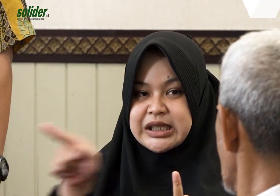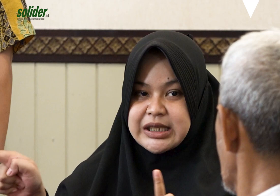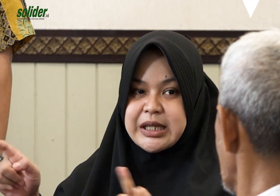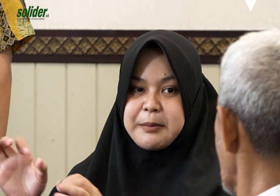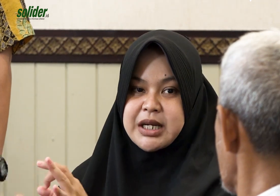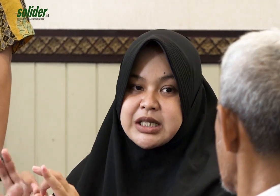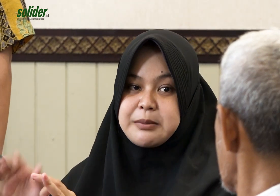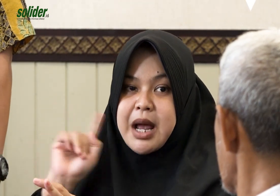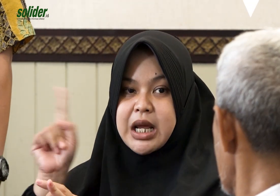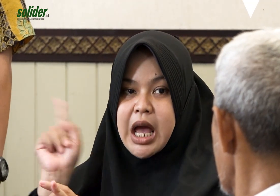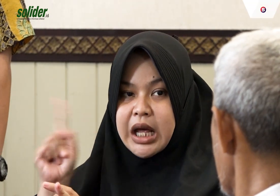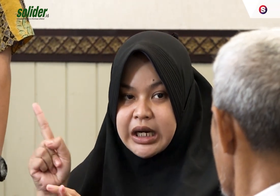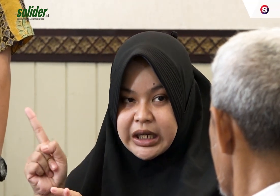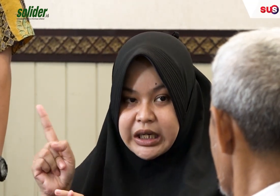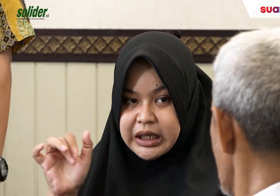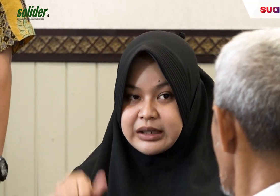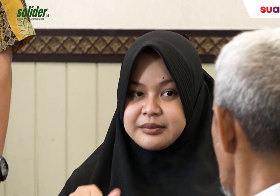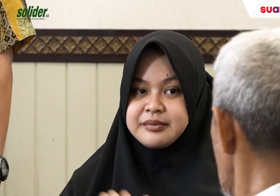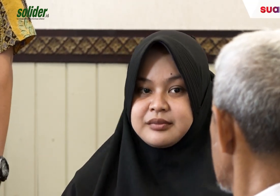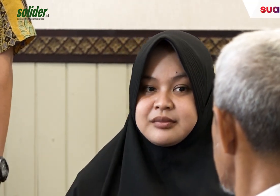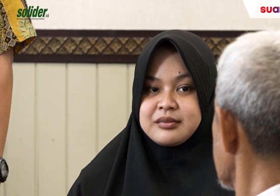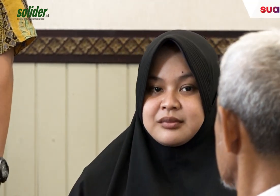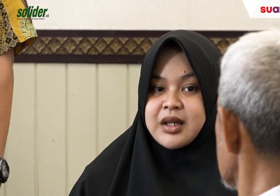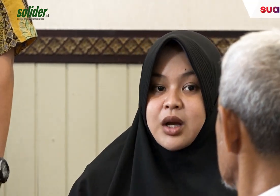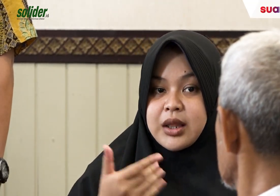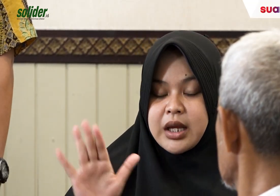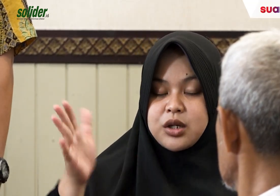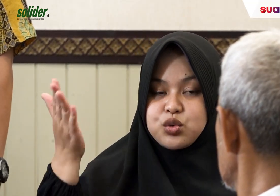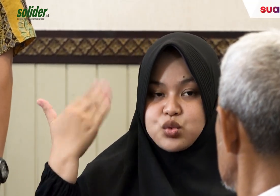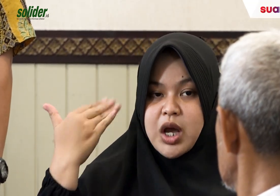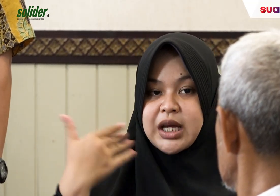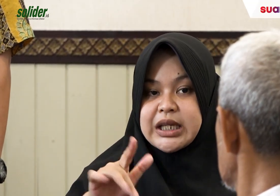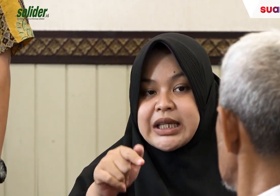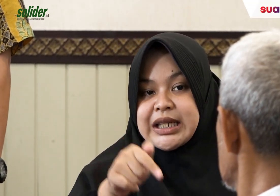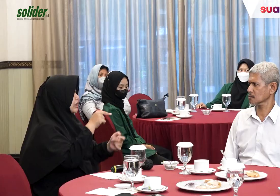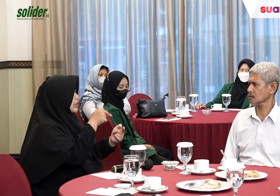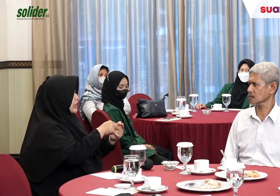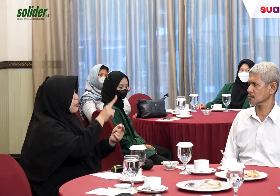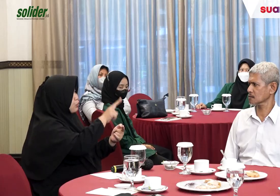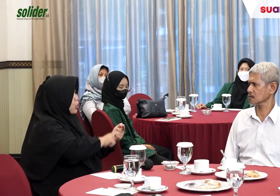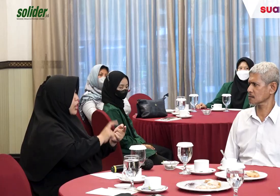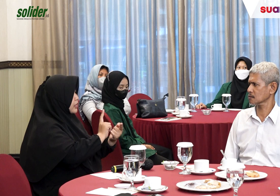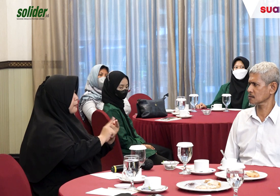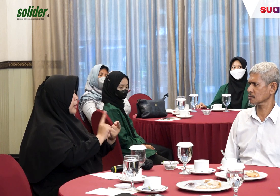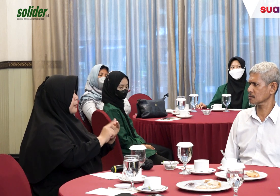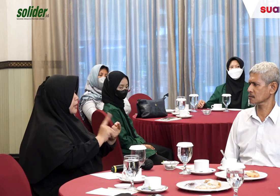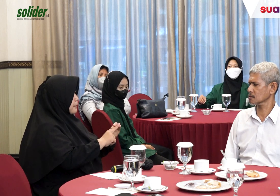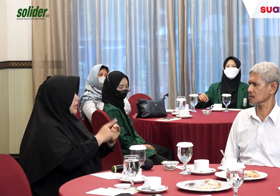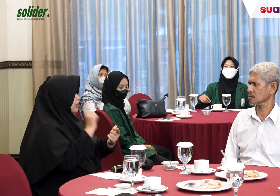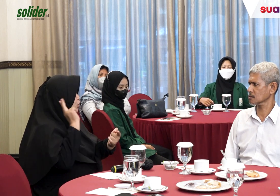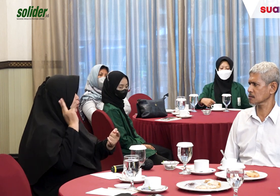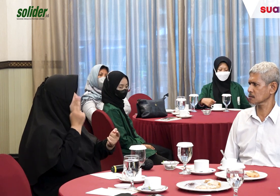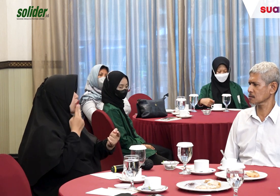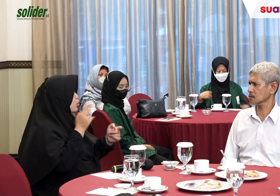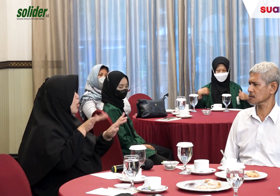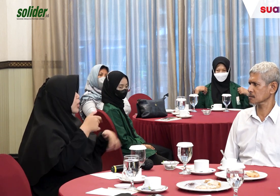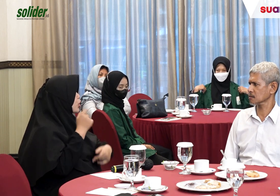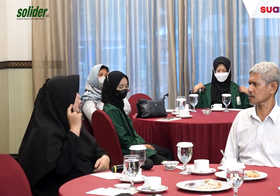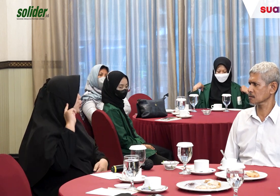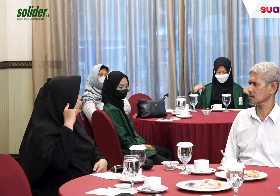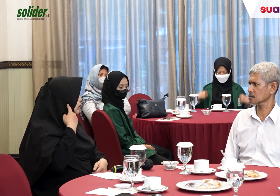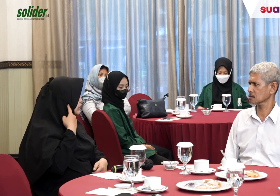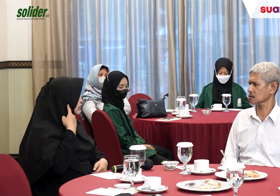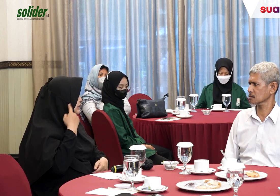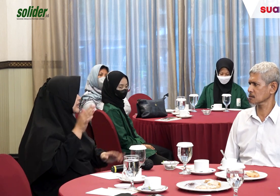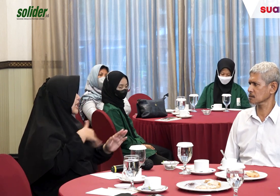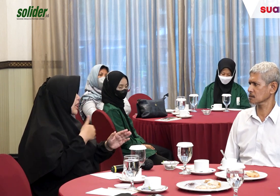baru ke JB begitu ya tadi sudah sampaikan bahwa inilah kebutuhan kawan-kawan tunarungu atau kawan-kawan tuli